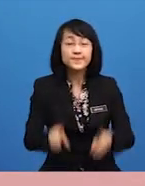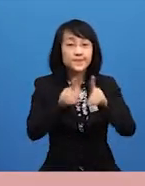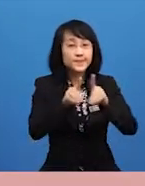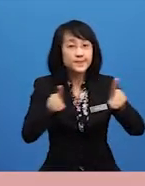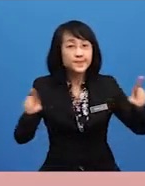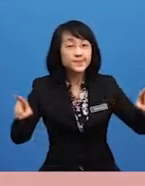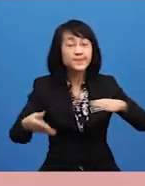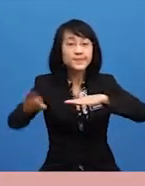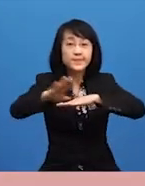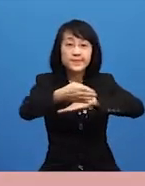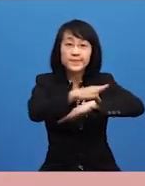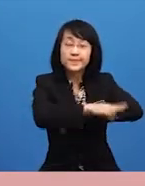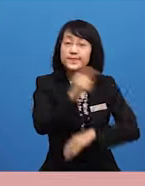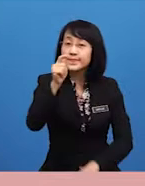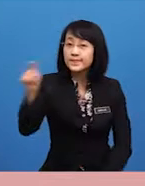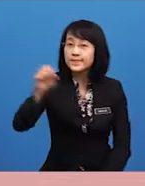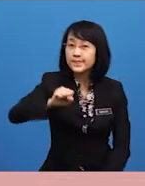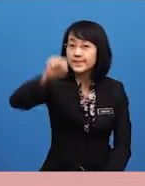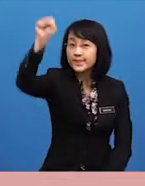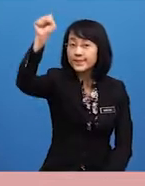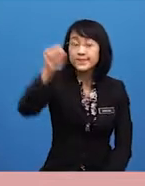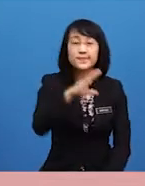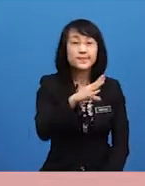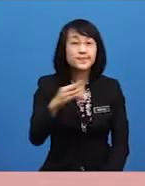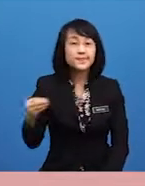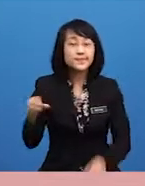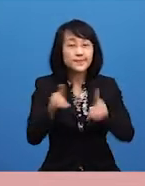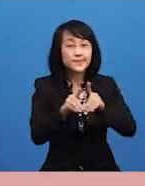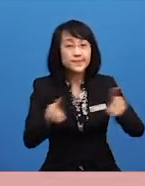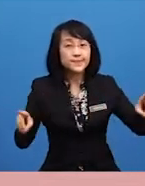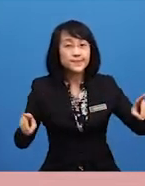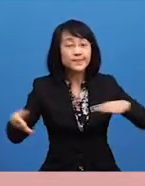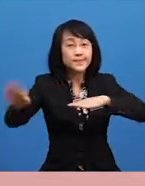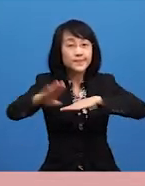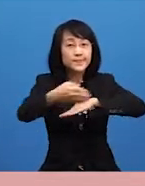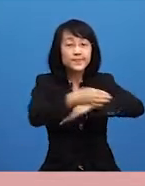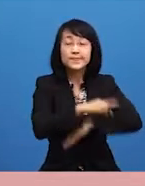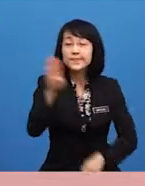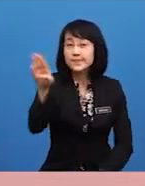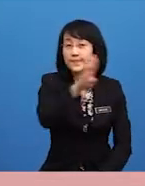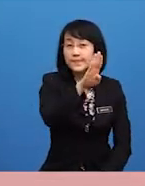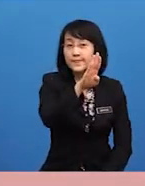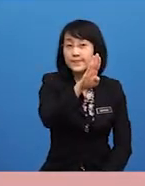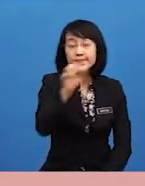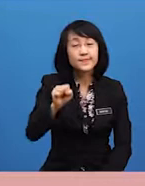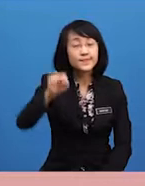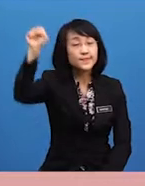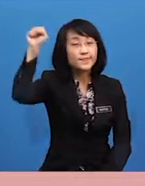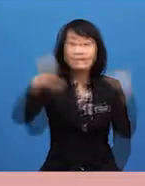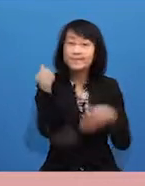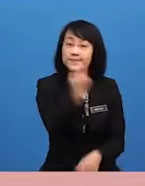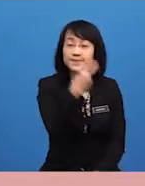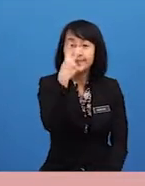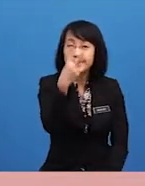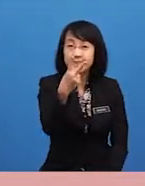dataran pantai timur Sabah dan dataran pantai barat Sabah. Mari kita lihat